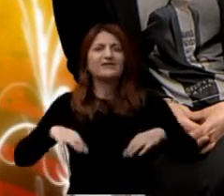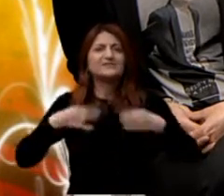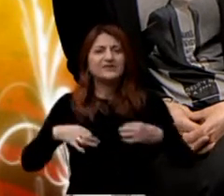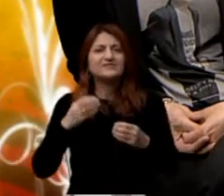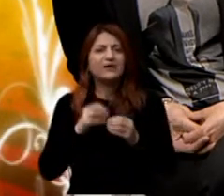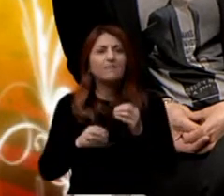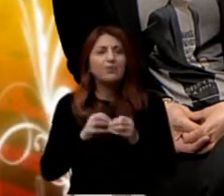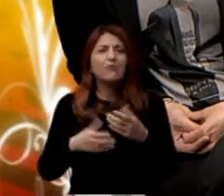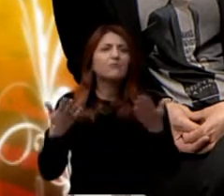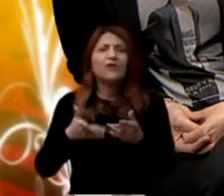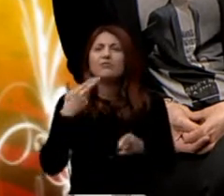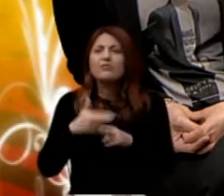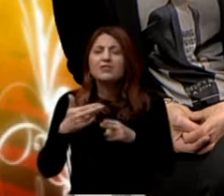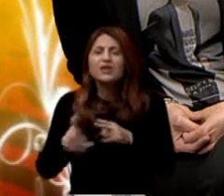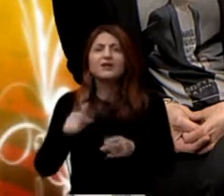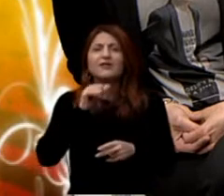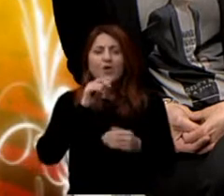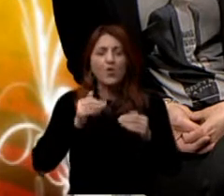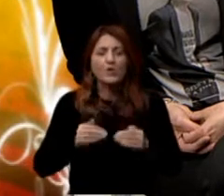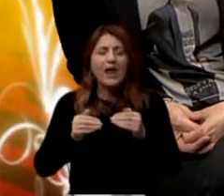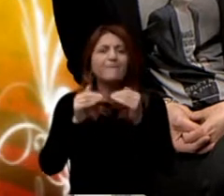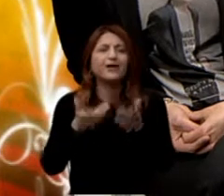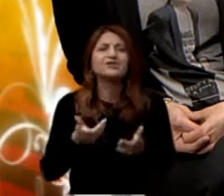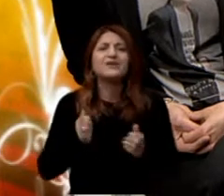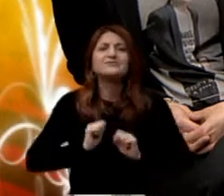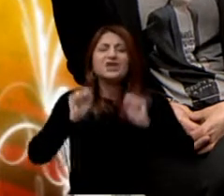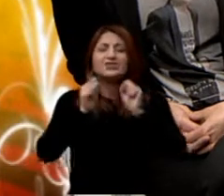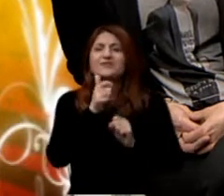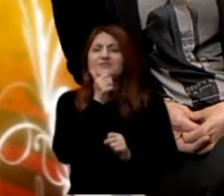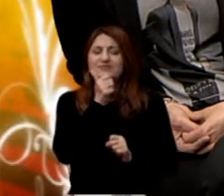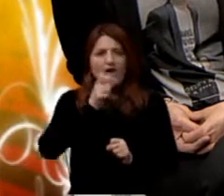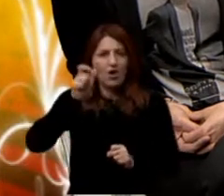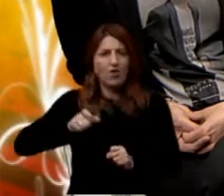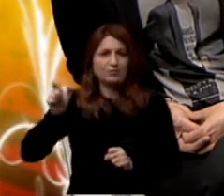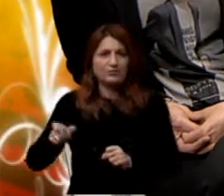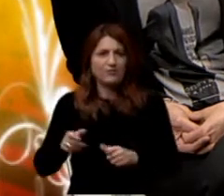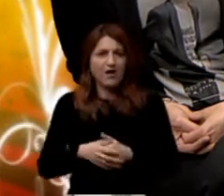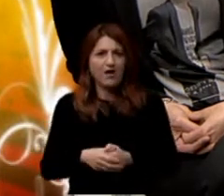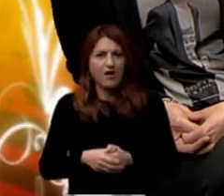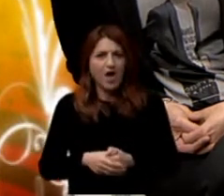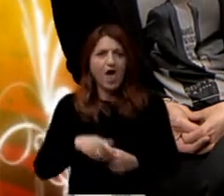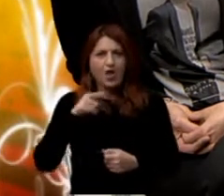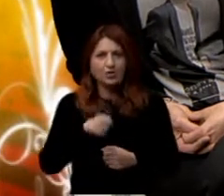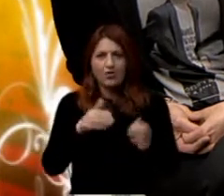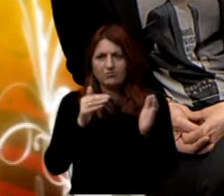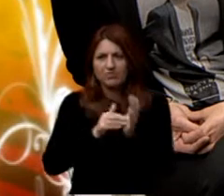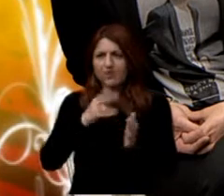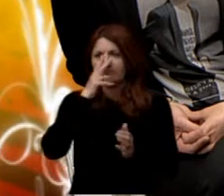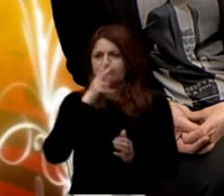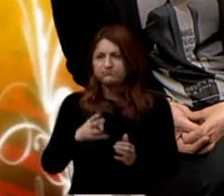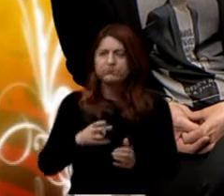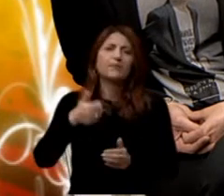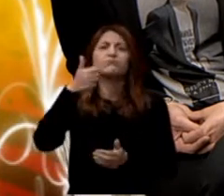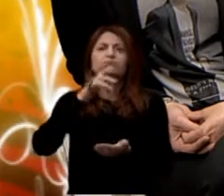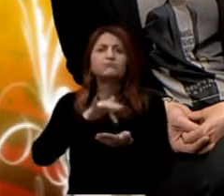u rješavanju unapređenja zaštite zdravlja starijih osoba. A to je fokusirano,